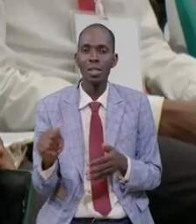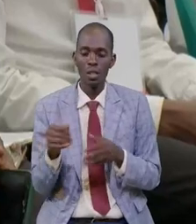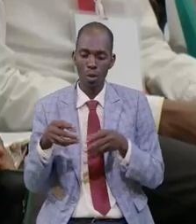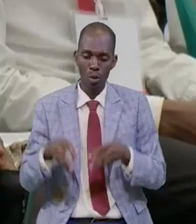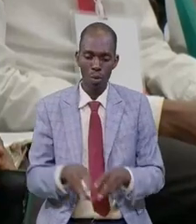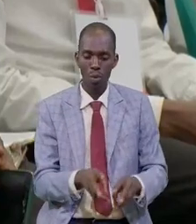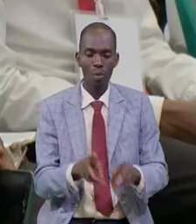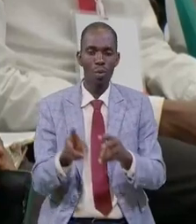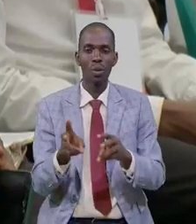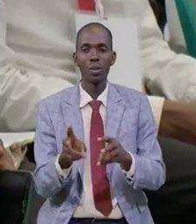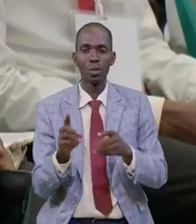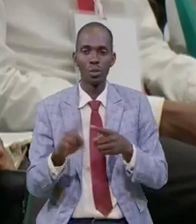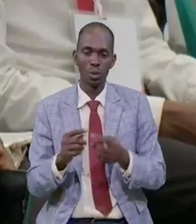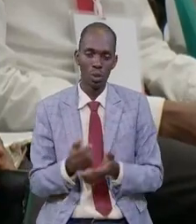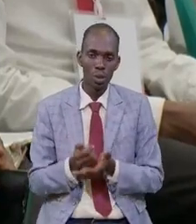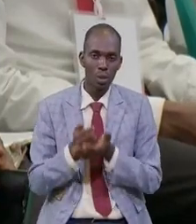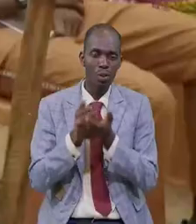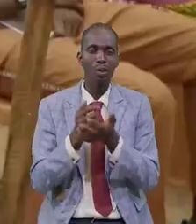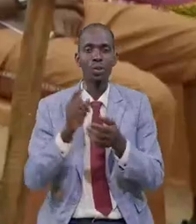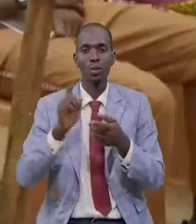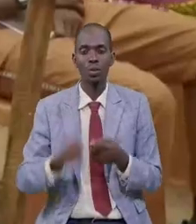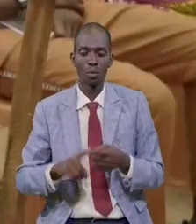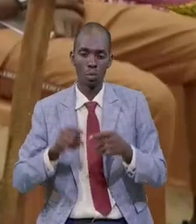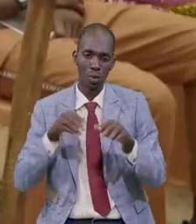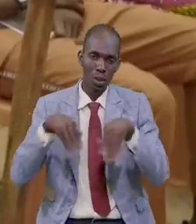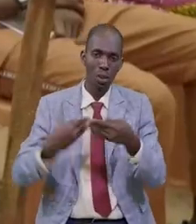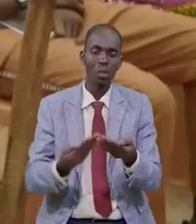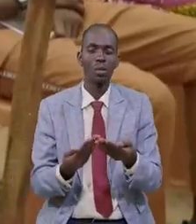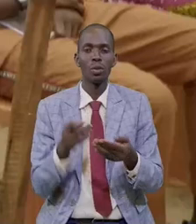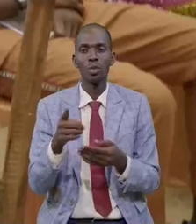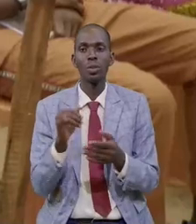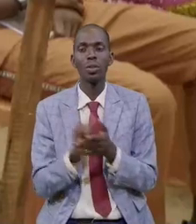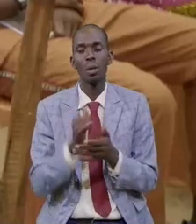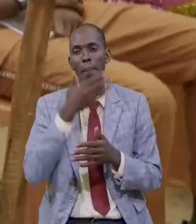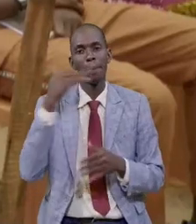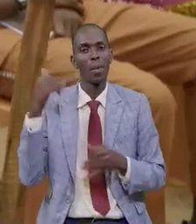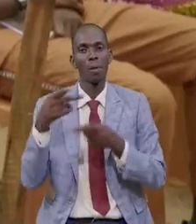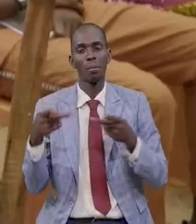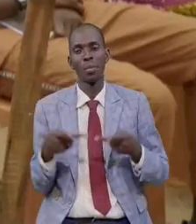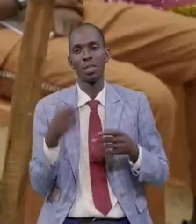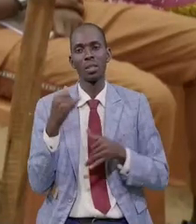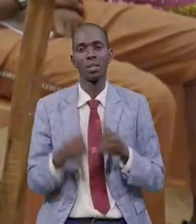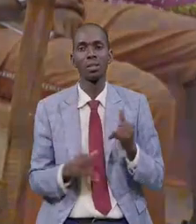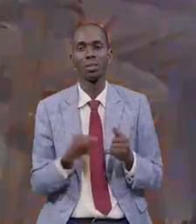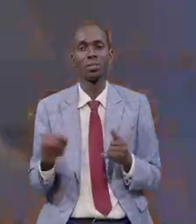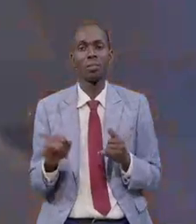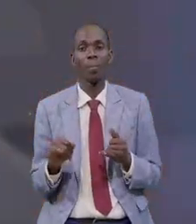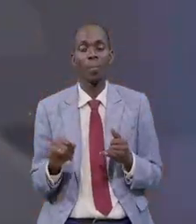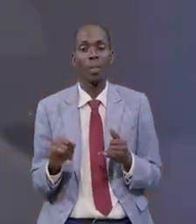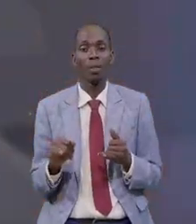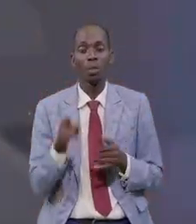sur ton chemin vers la le palais tu ne resteras pas là-bas pour toujours certaines